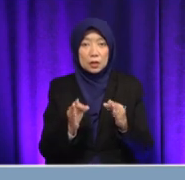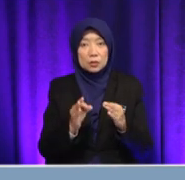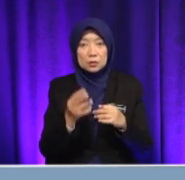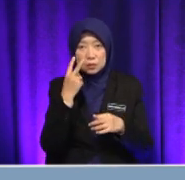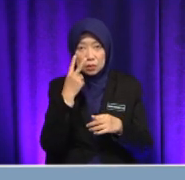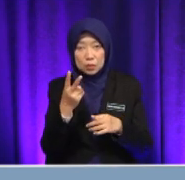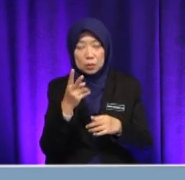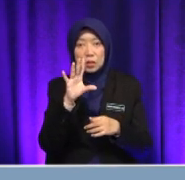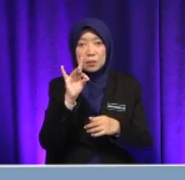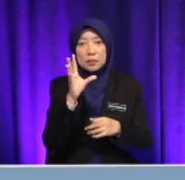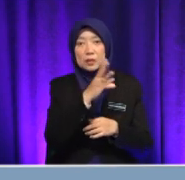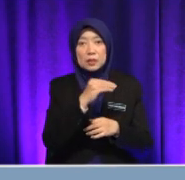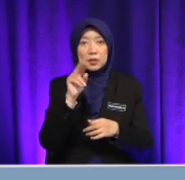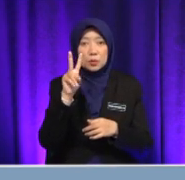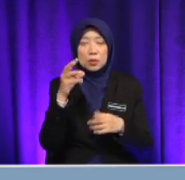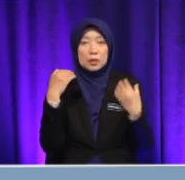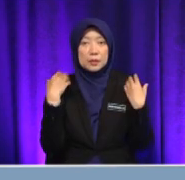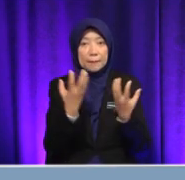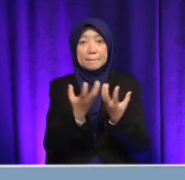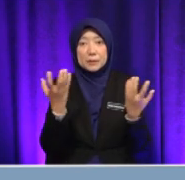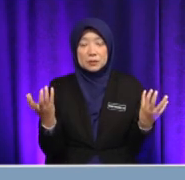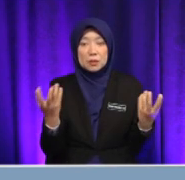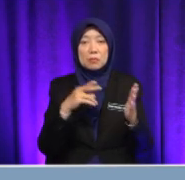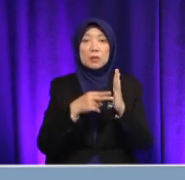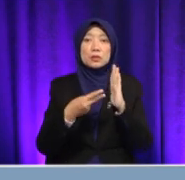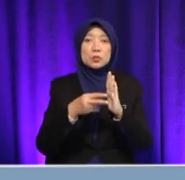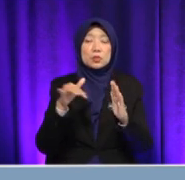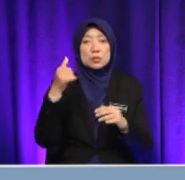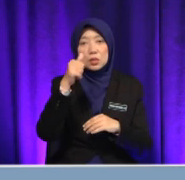8 dengan 2 dia ada pecahannya makna sekolah